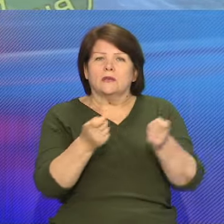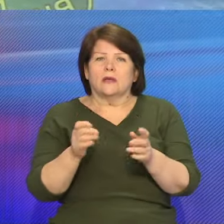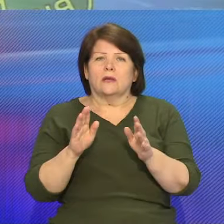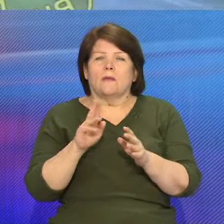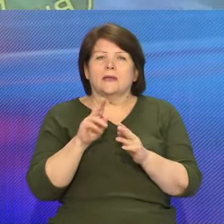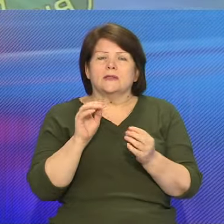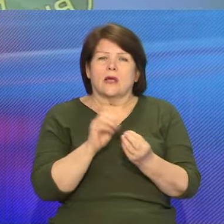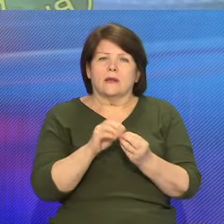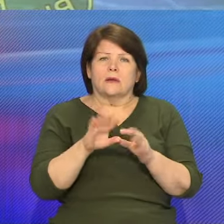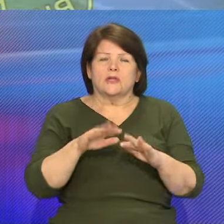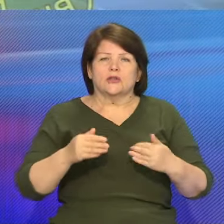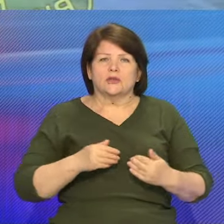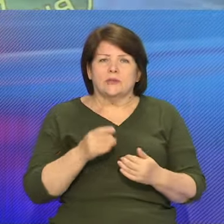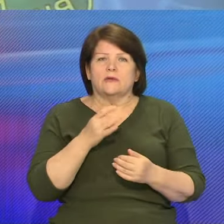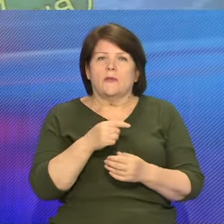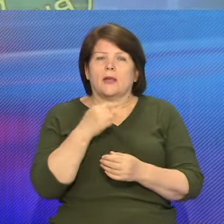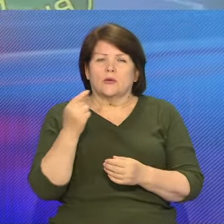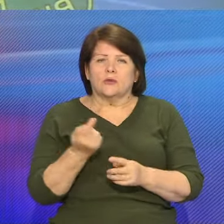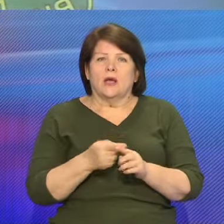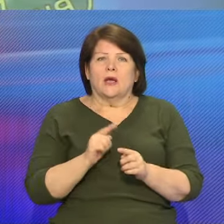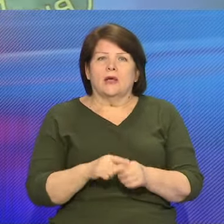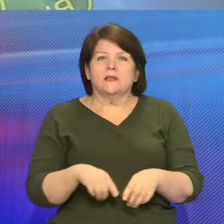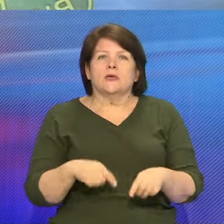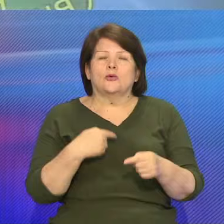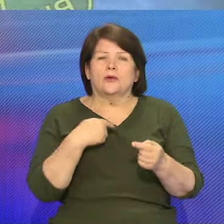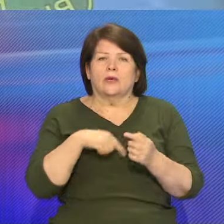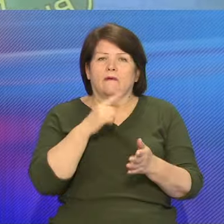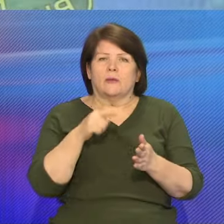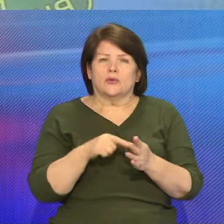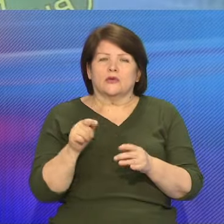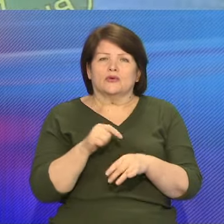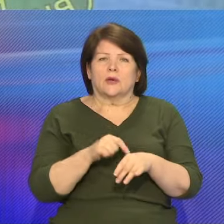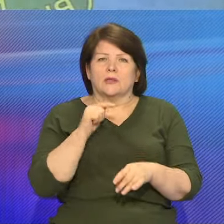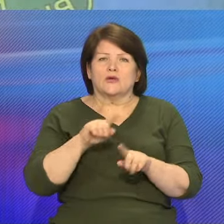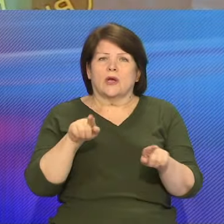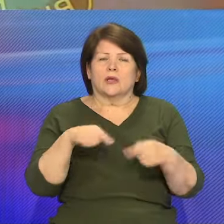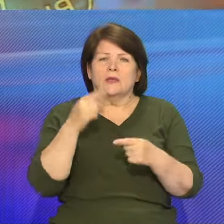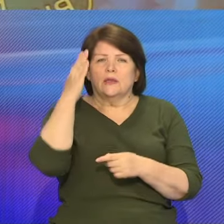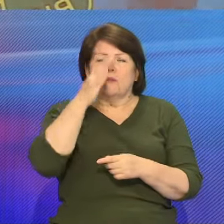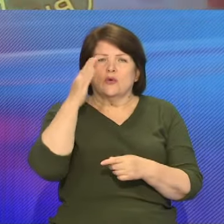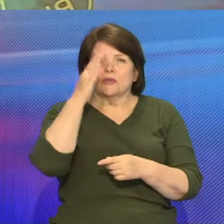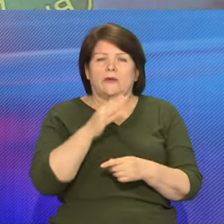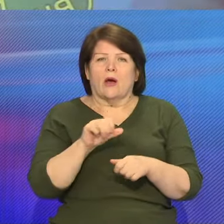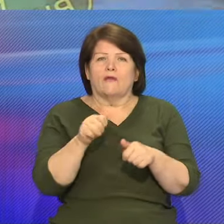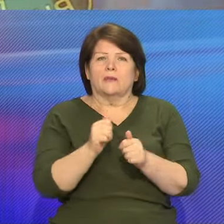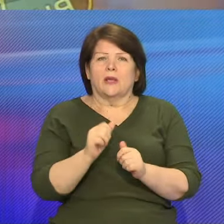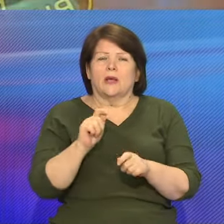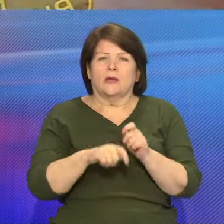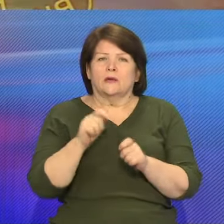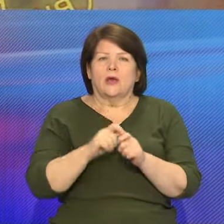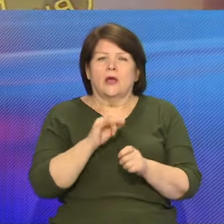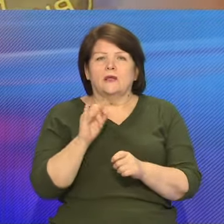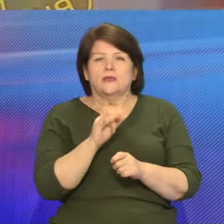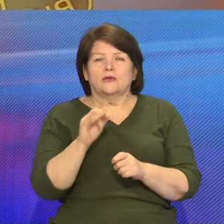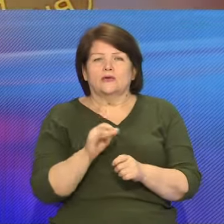ў Рэспубліку Беларусь. Гэтыя і не толькі пытанні, што датычаць арганізацыі мытнага афармлення і кантролю, цікавяць